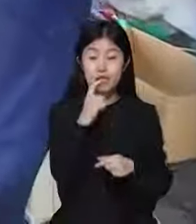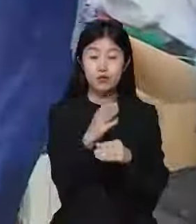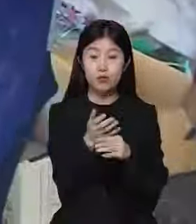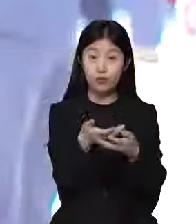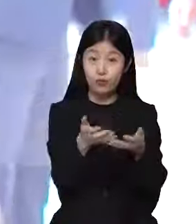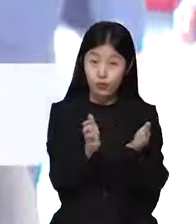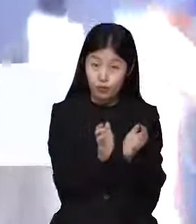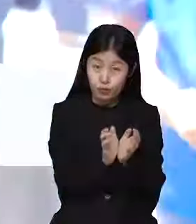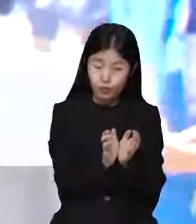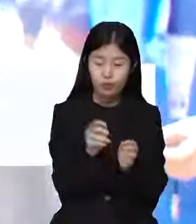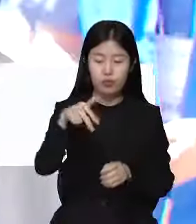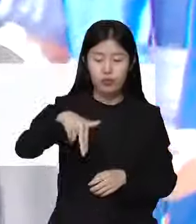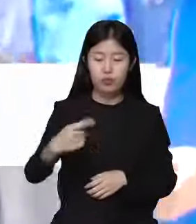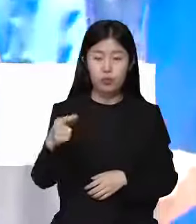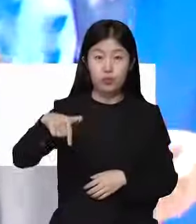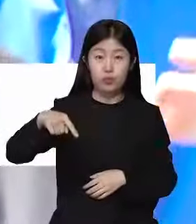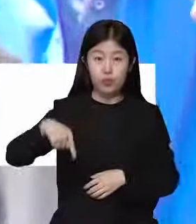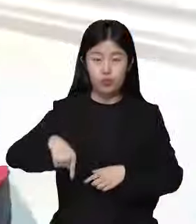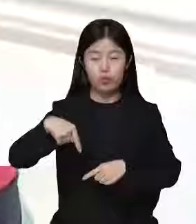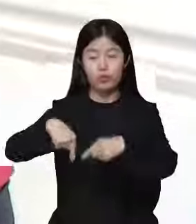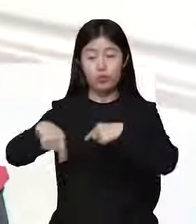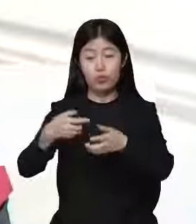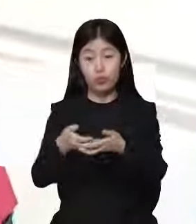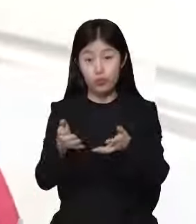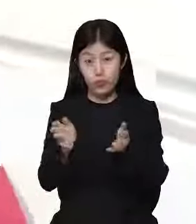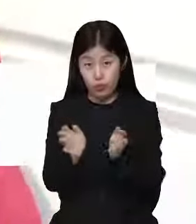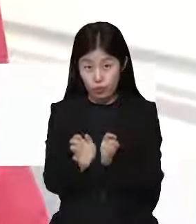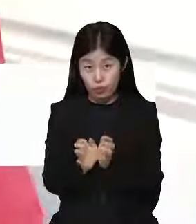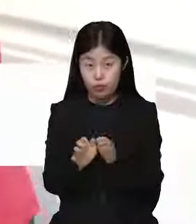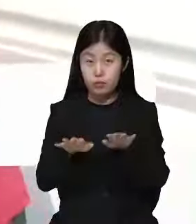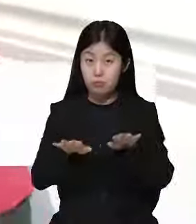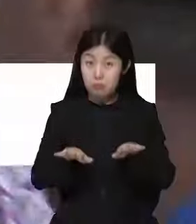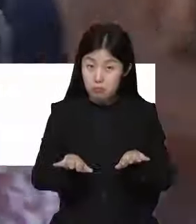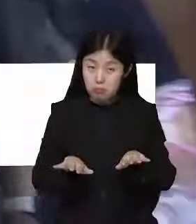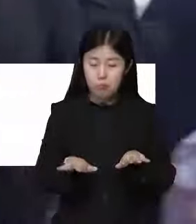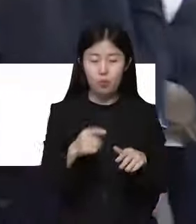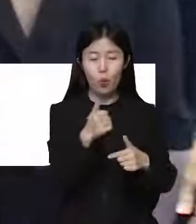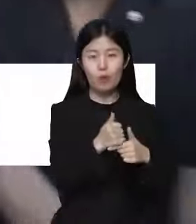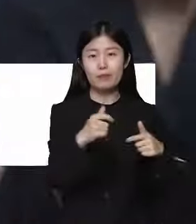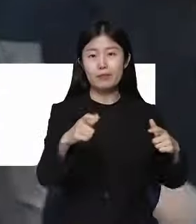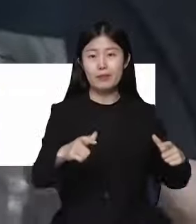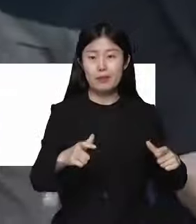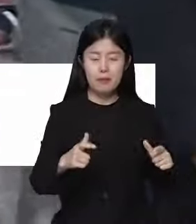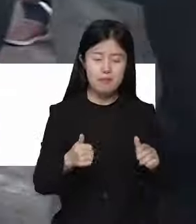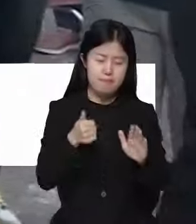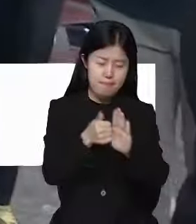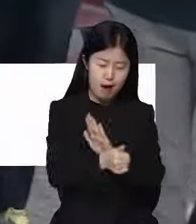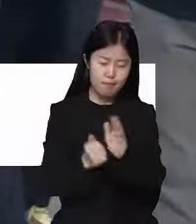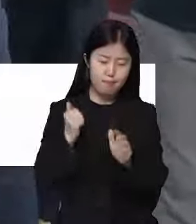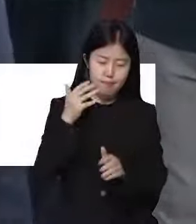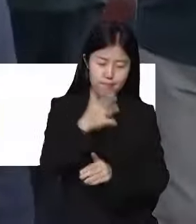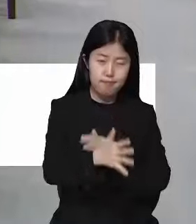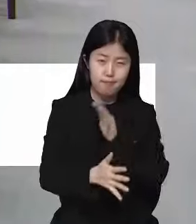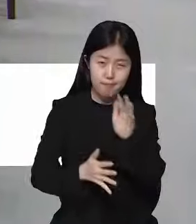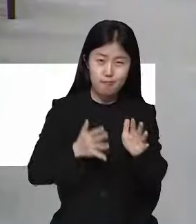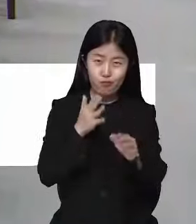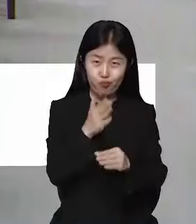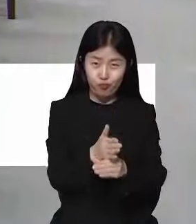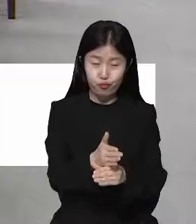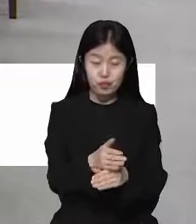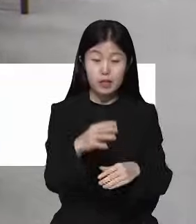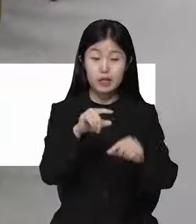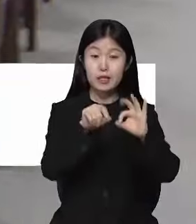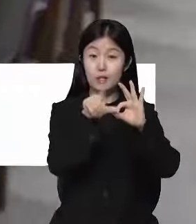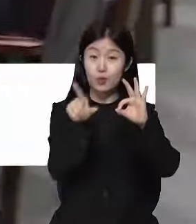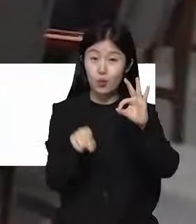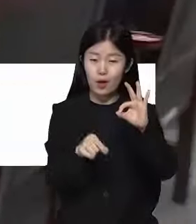더불어민주당과 조국혁신당 등 야권 주요 정치인들의 호남행 발길이 이어지고 있습니다. 10월 재보궐선거에서